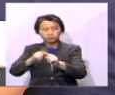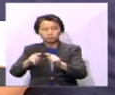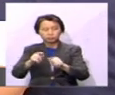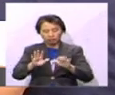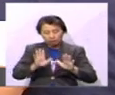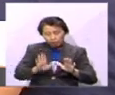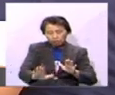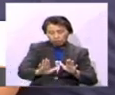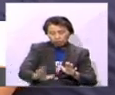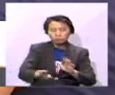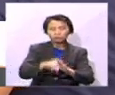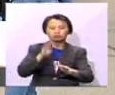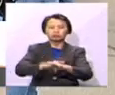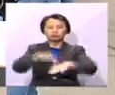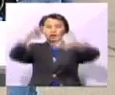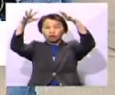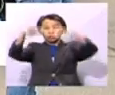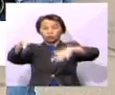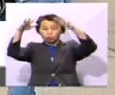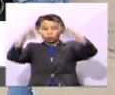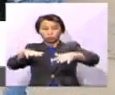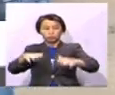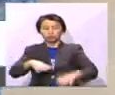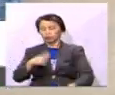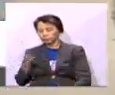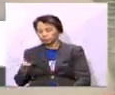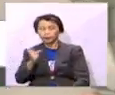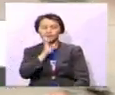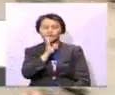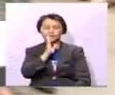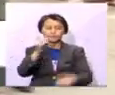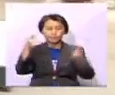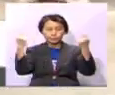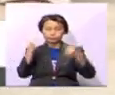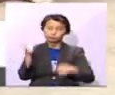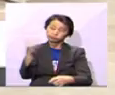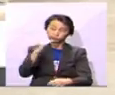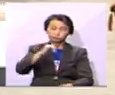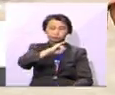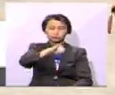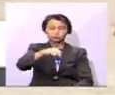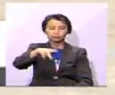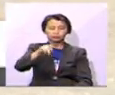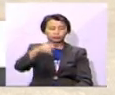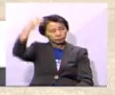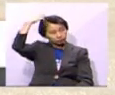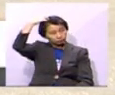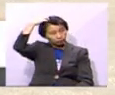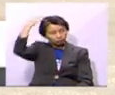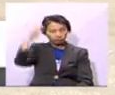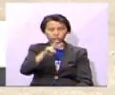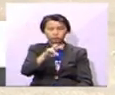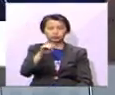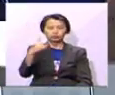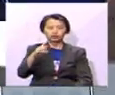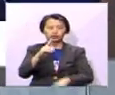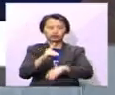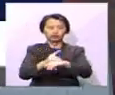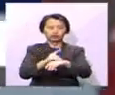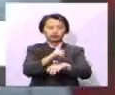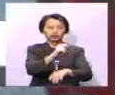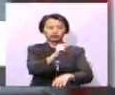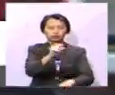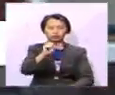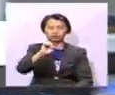menekan brek semasa hujan. Beliau berkata demikian selepas merasmikan Karnival Jom JPJ Negeri Selangor 2018 di Tanjung Sepat,